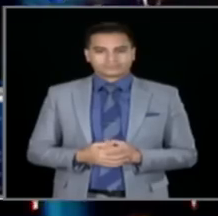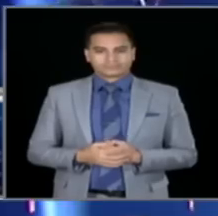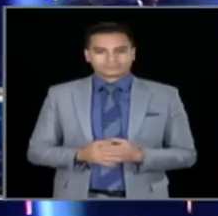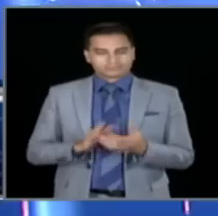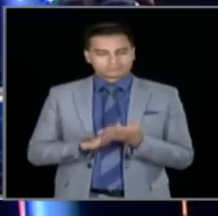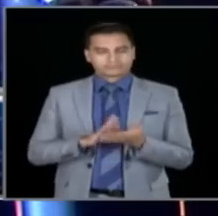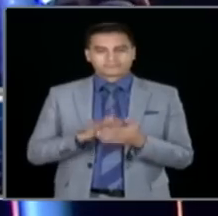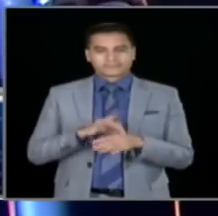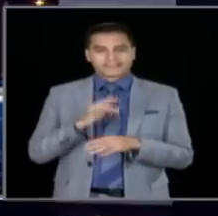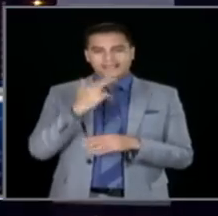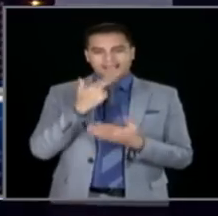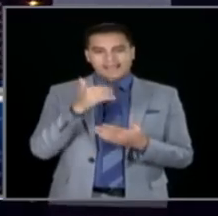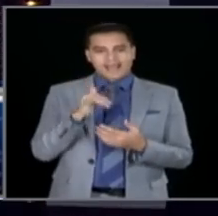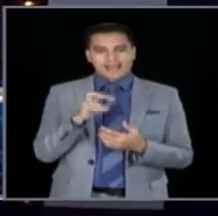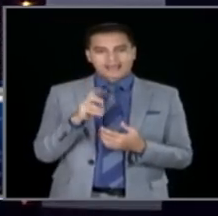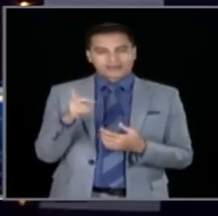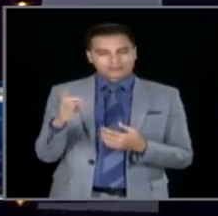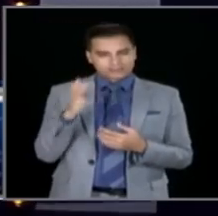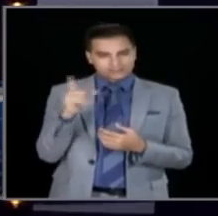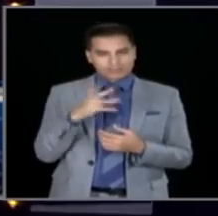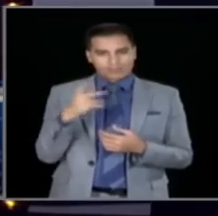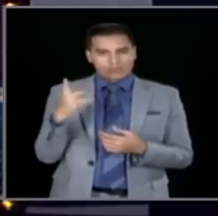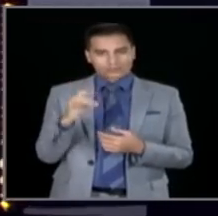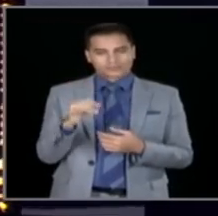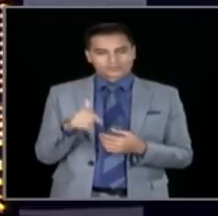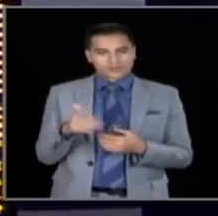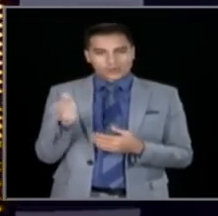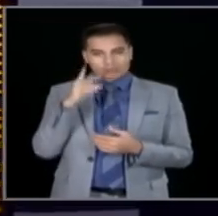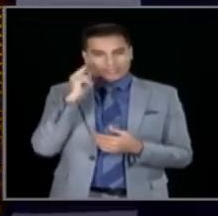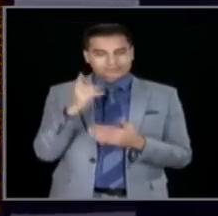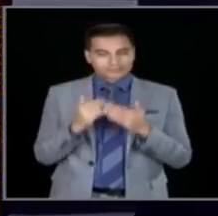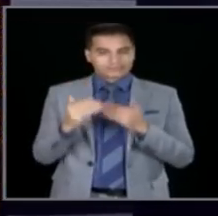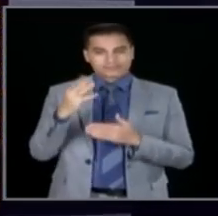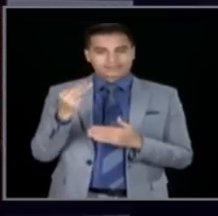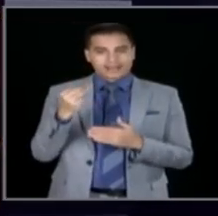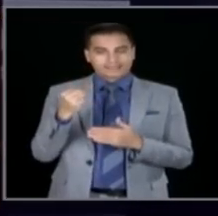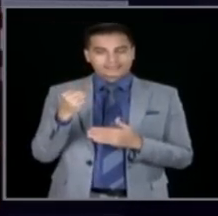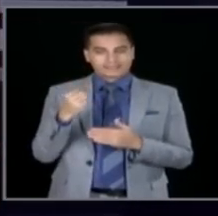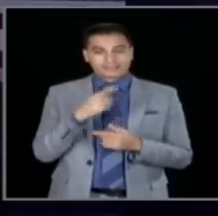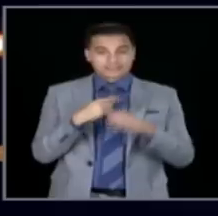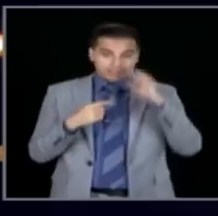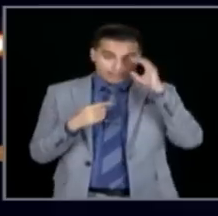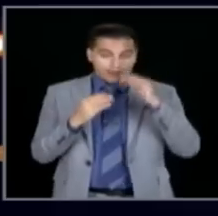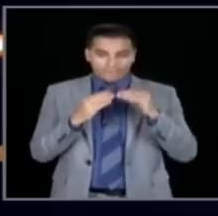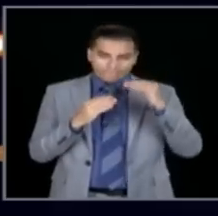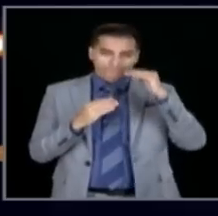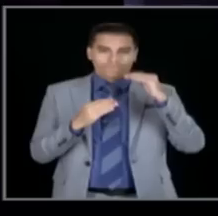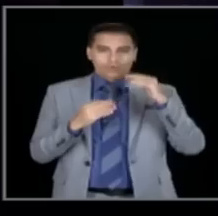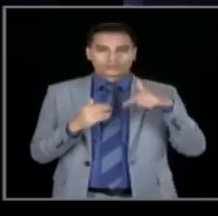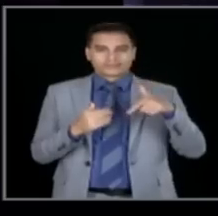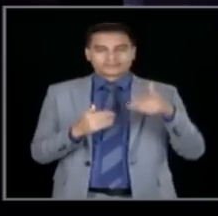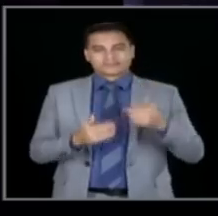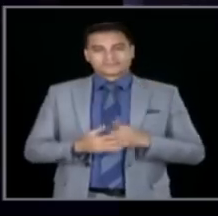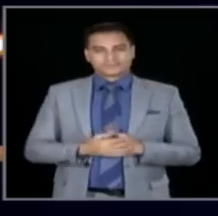هاتلك يا هي 451، 10 نقط. الحوت الأزرق 30، الزمالك